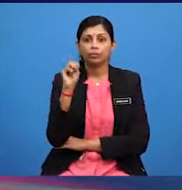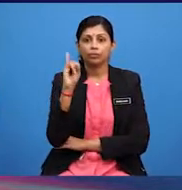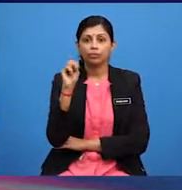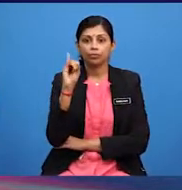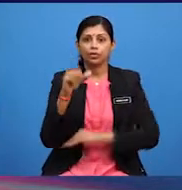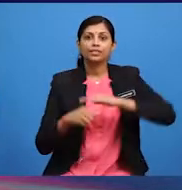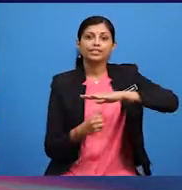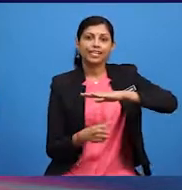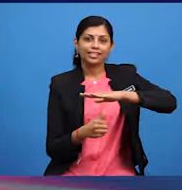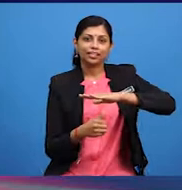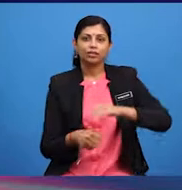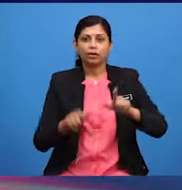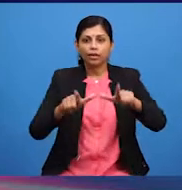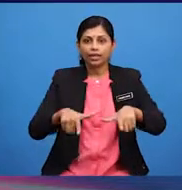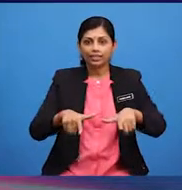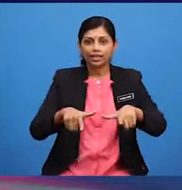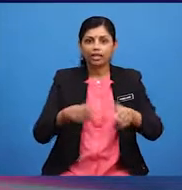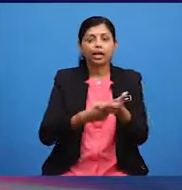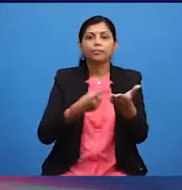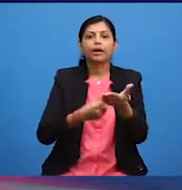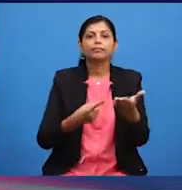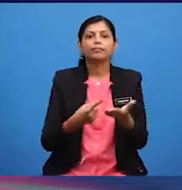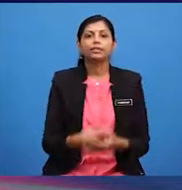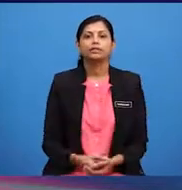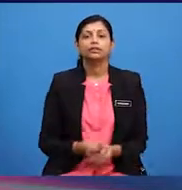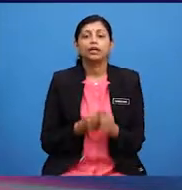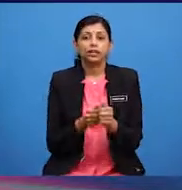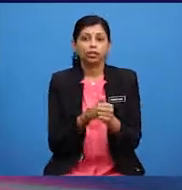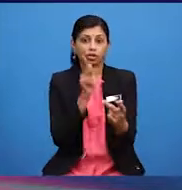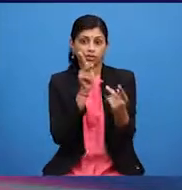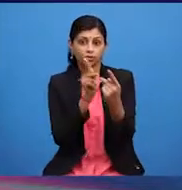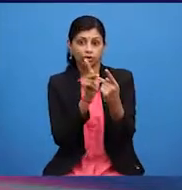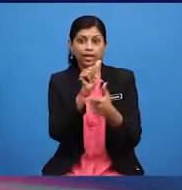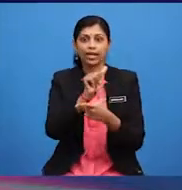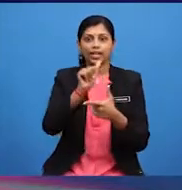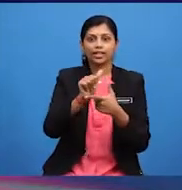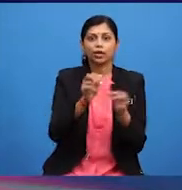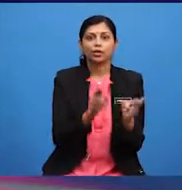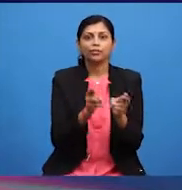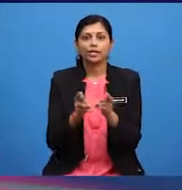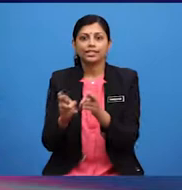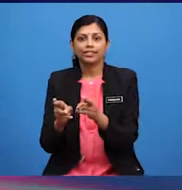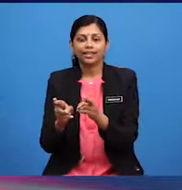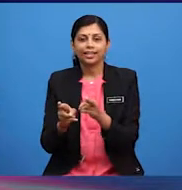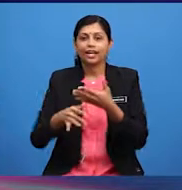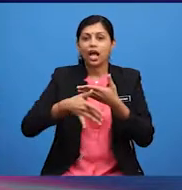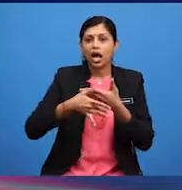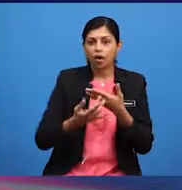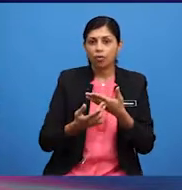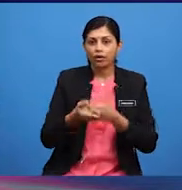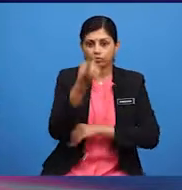bahagian mengikut kesesuaian atau perancangan ilustrasi awal